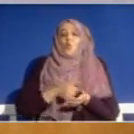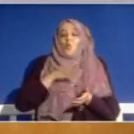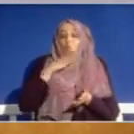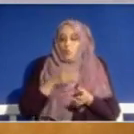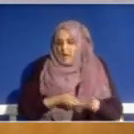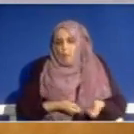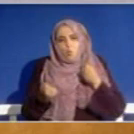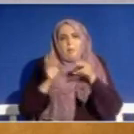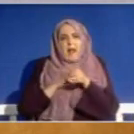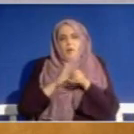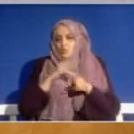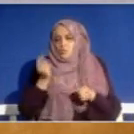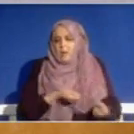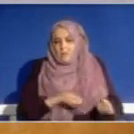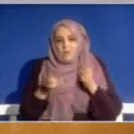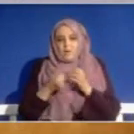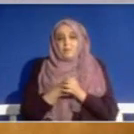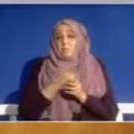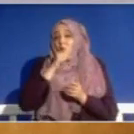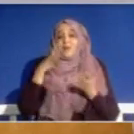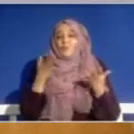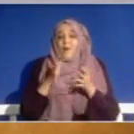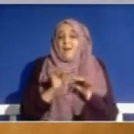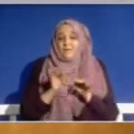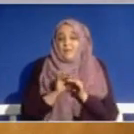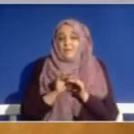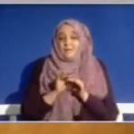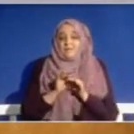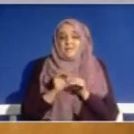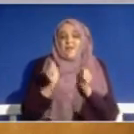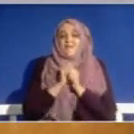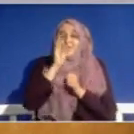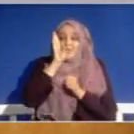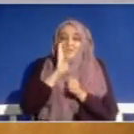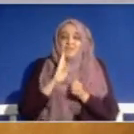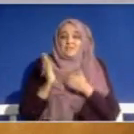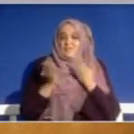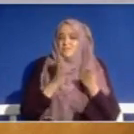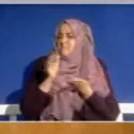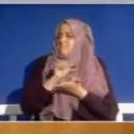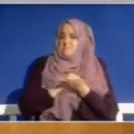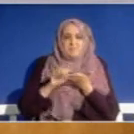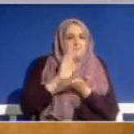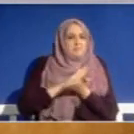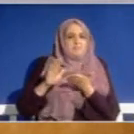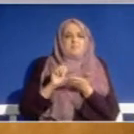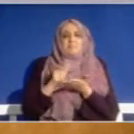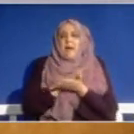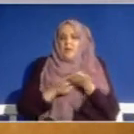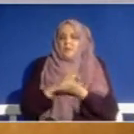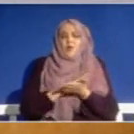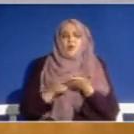الأذى، وبماذا قابل ذلك النبي صلى الله عليه وسلم؟ قابله بالإحسان وبالعفو، نعم، وزاد